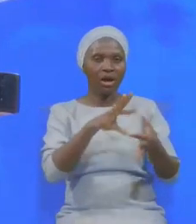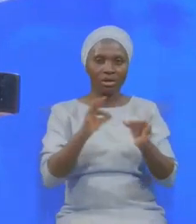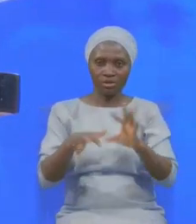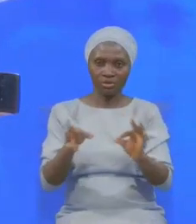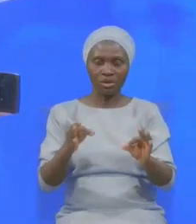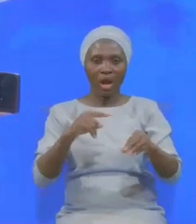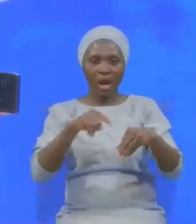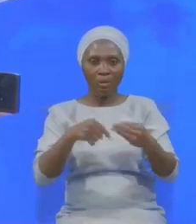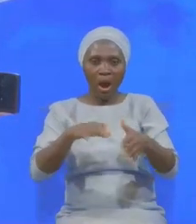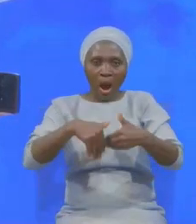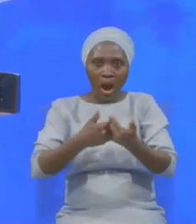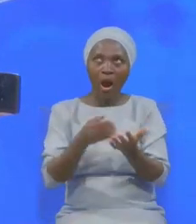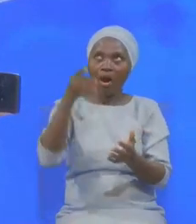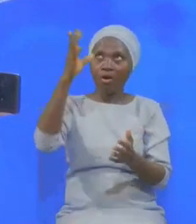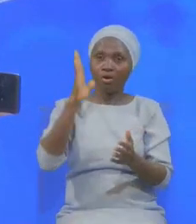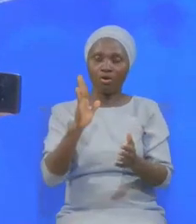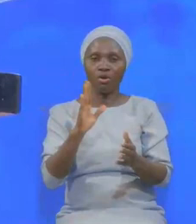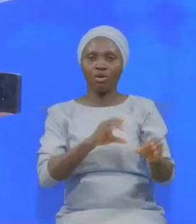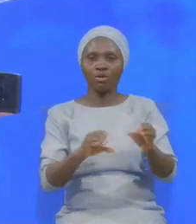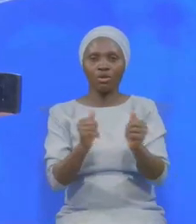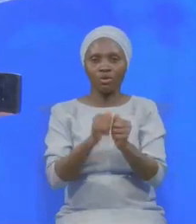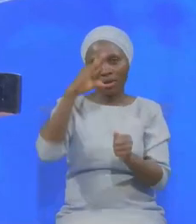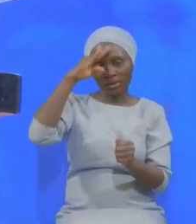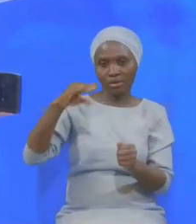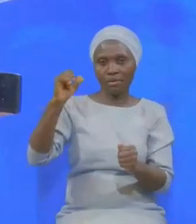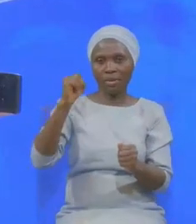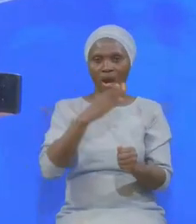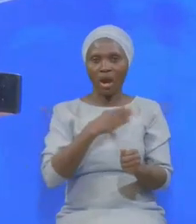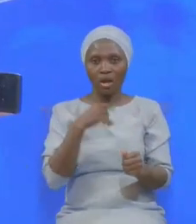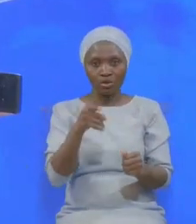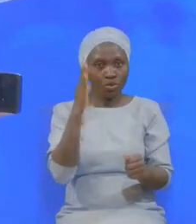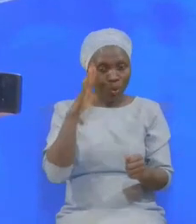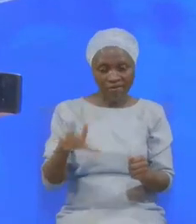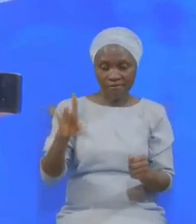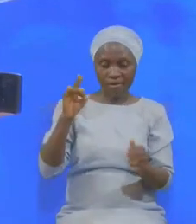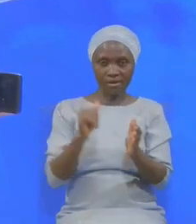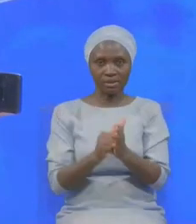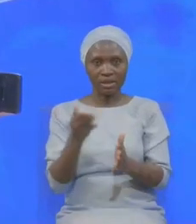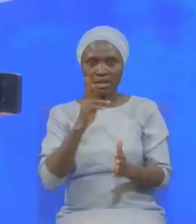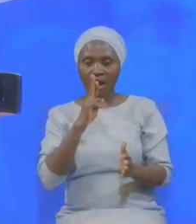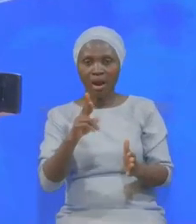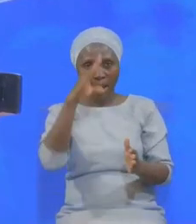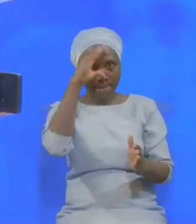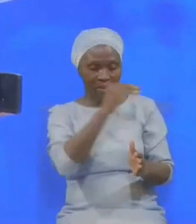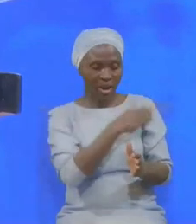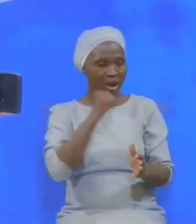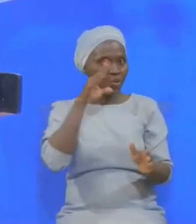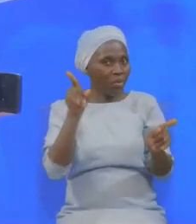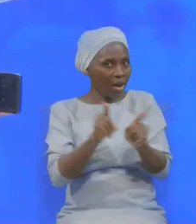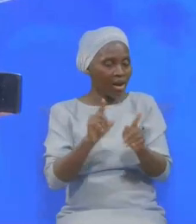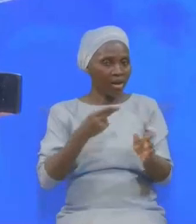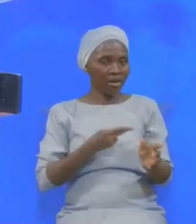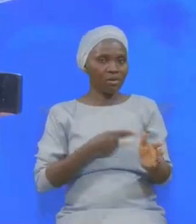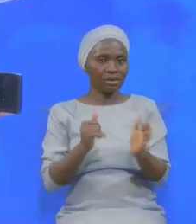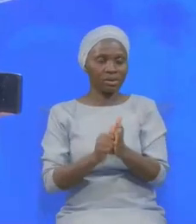du traitement de Dieu avec les hommes. Vous allez trouver qu'il y avait des hommes et des femmes de la même